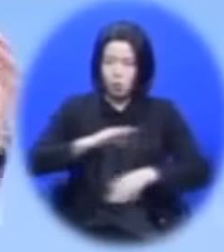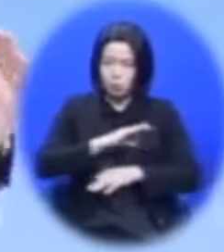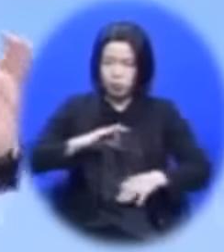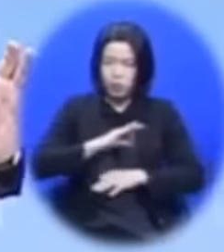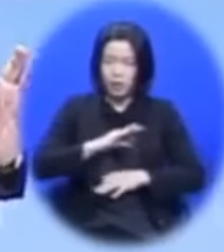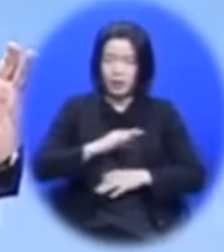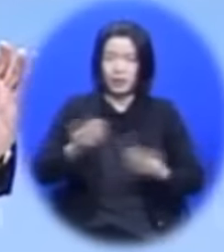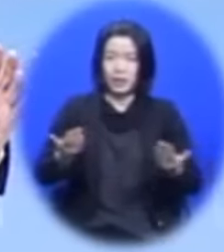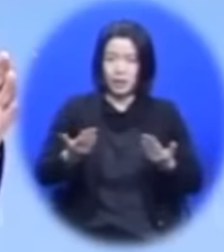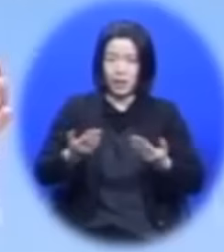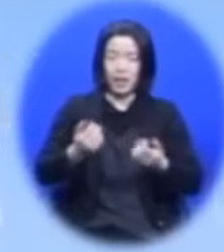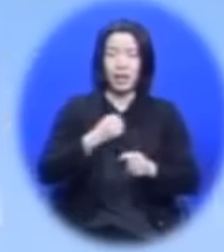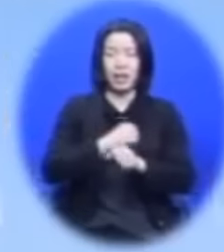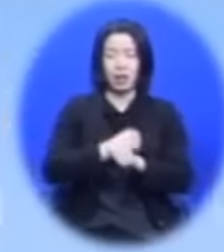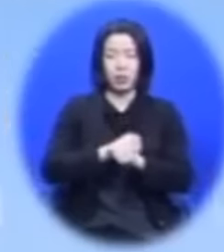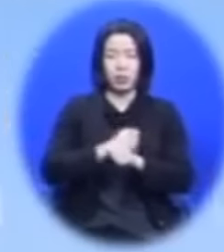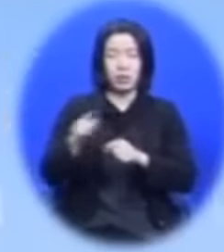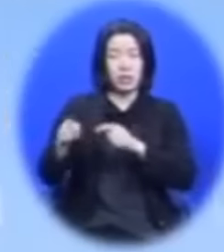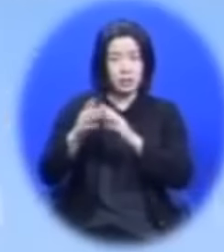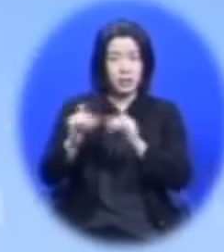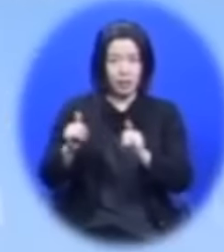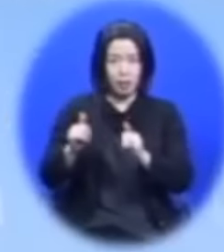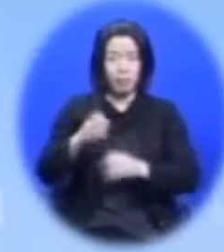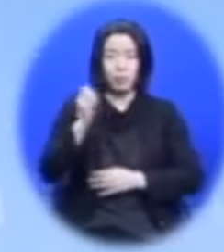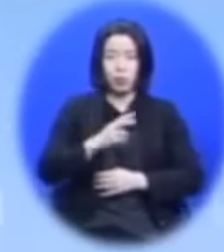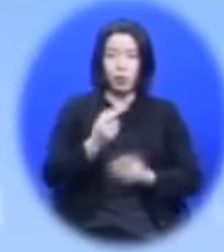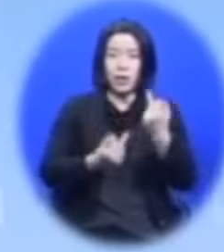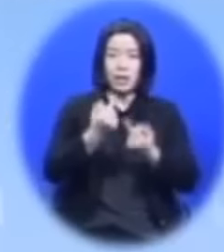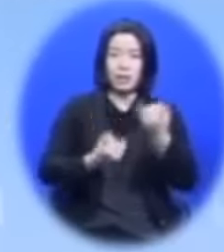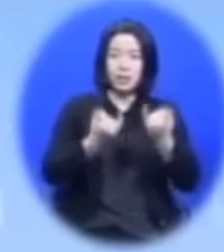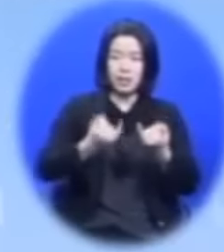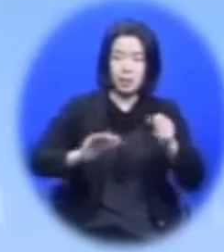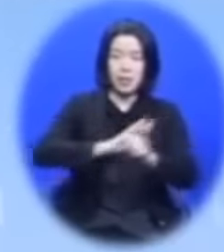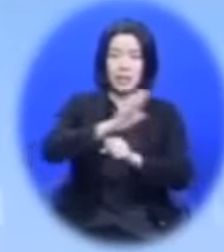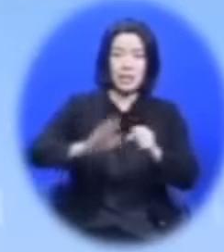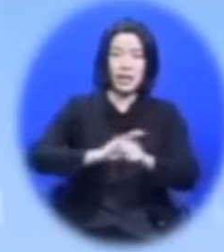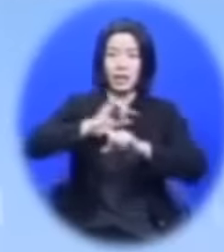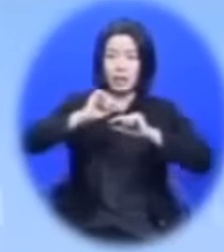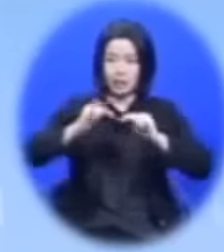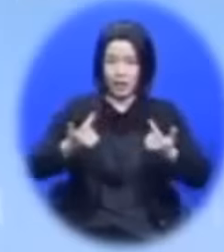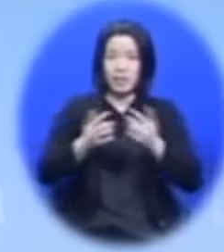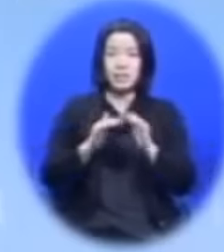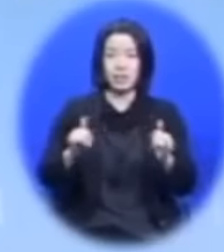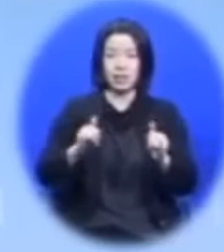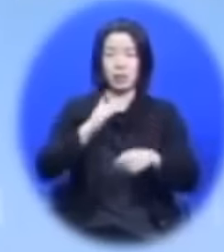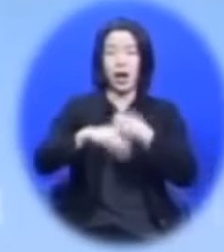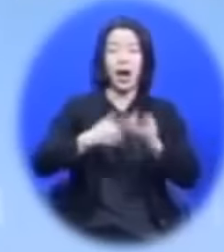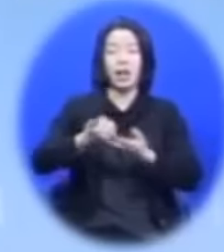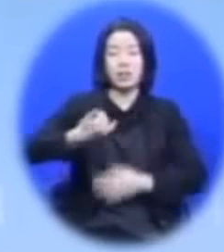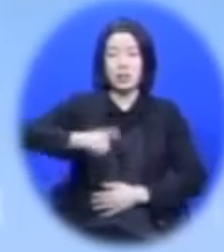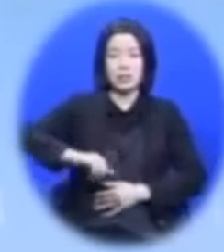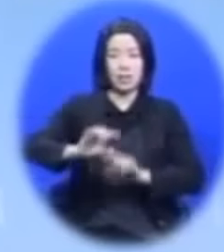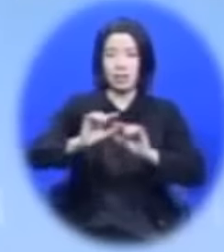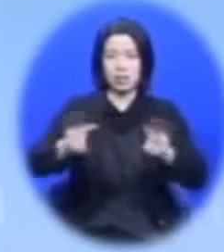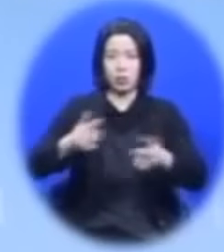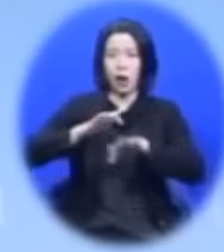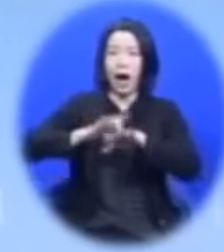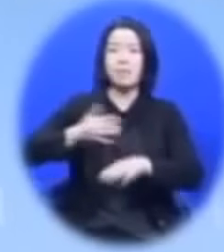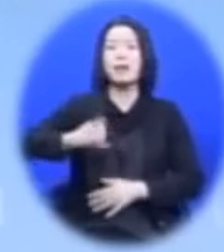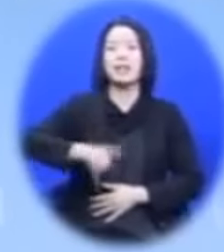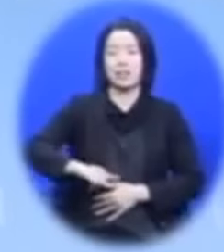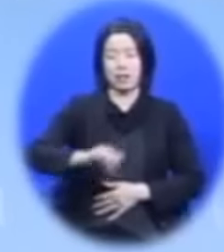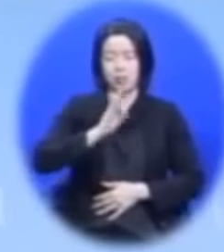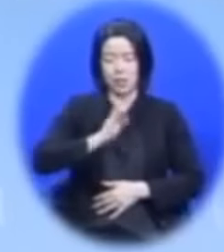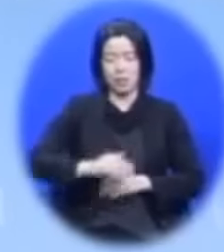하는 사람들과 형제 자매를 사랑하지 않는 사람은 하나님의 자녀 아니고 악마의 자녀라는